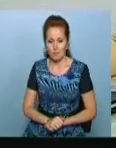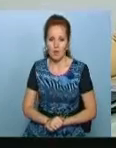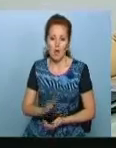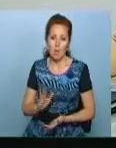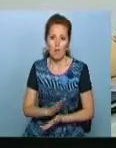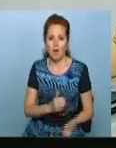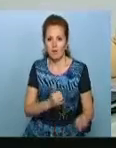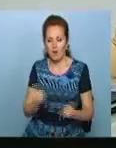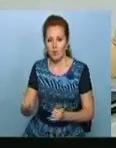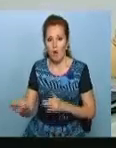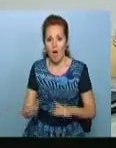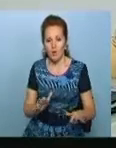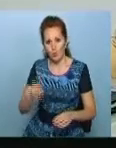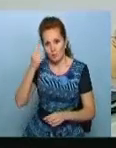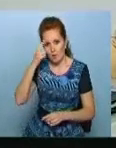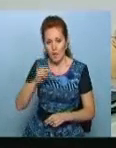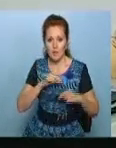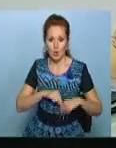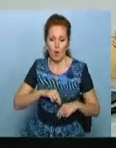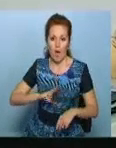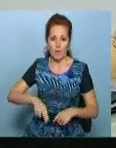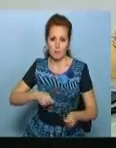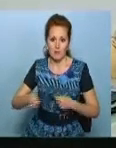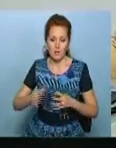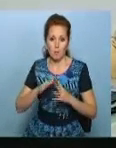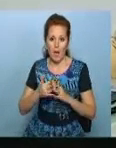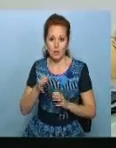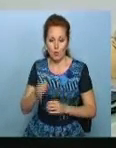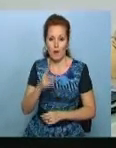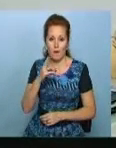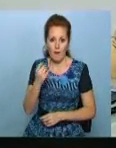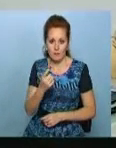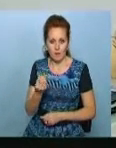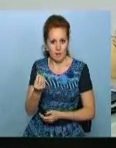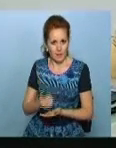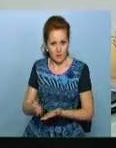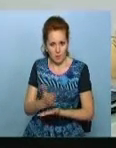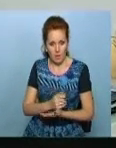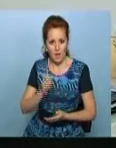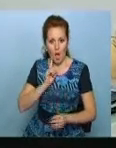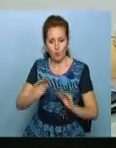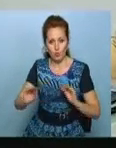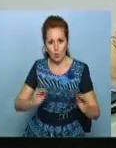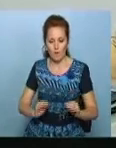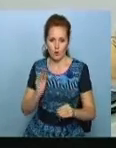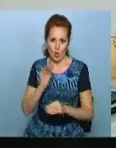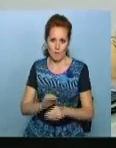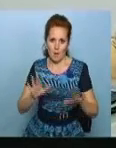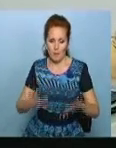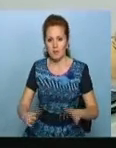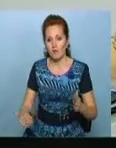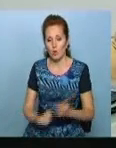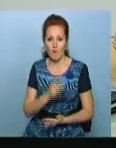Благотворительную акцию затеяли сотрудники администрации поселка Кес. Интересно то, что деньги собирают на обустройство дополнительных мест в новом детском